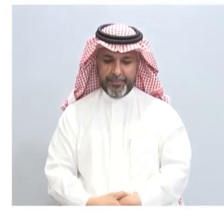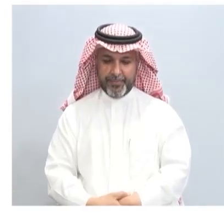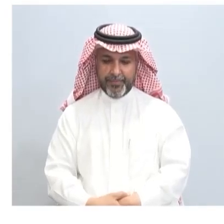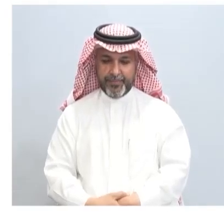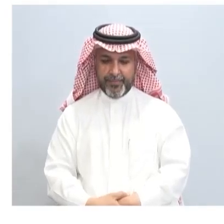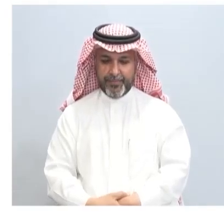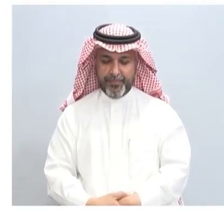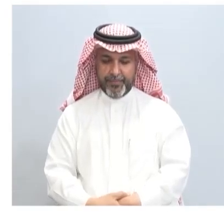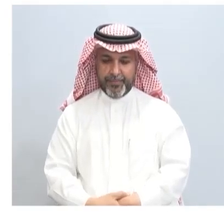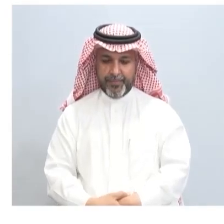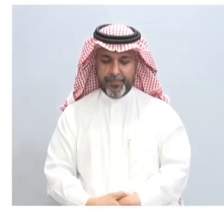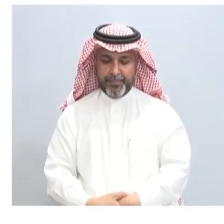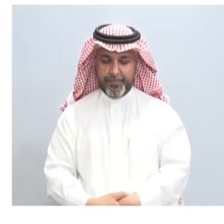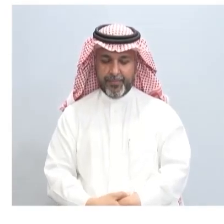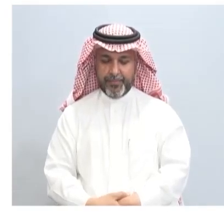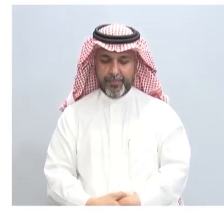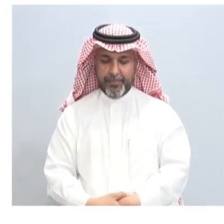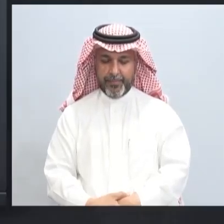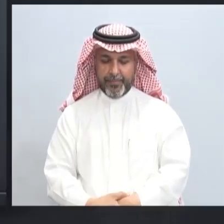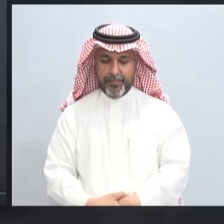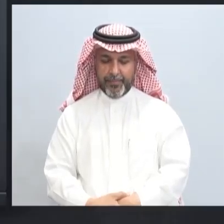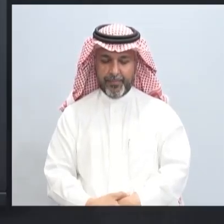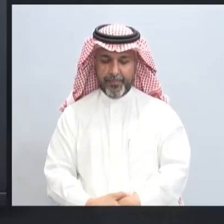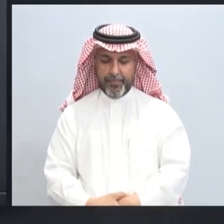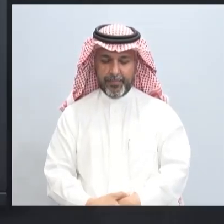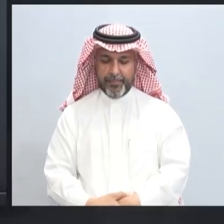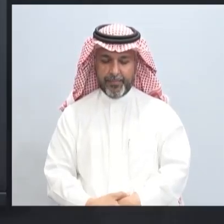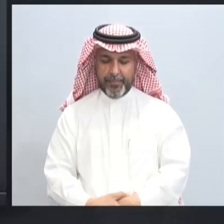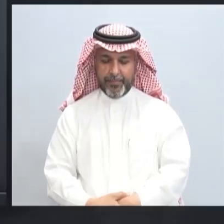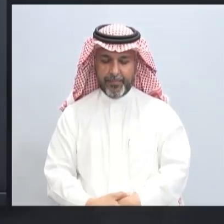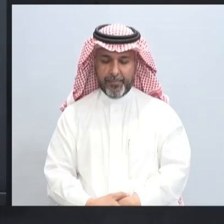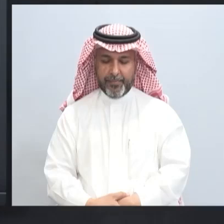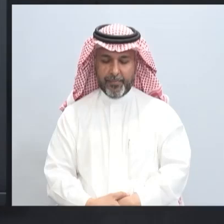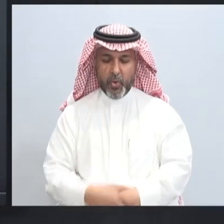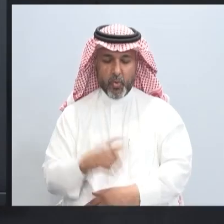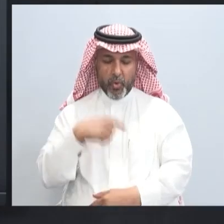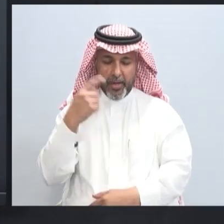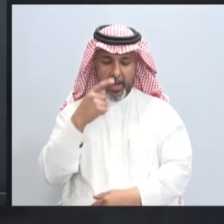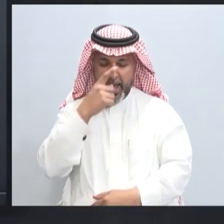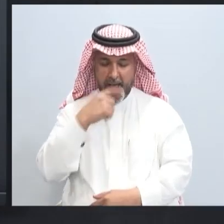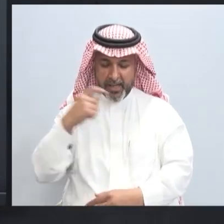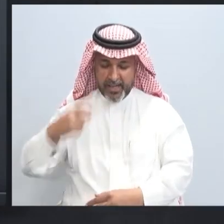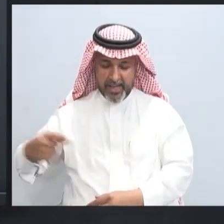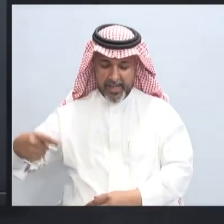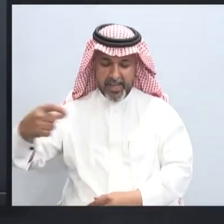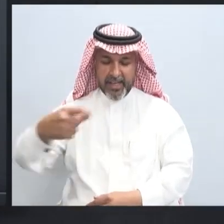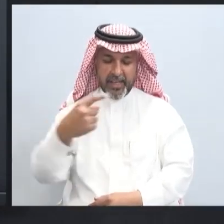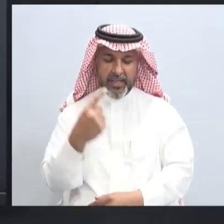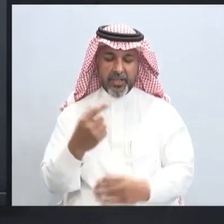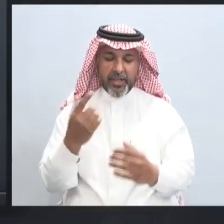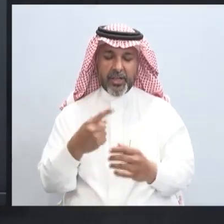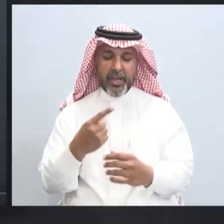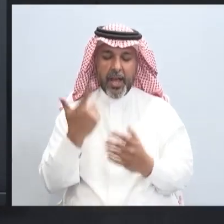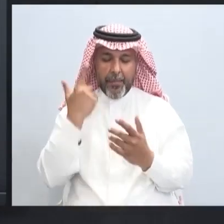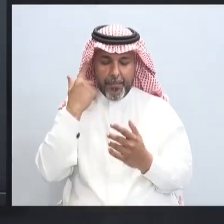الناتج وهذا بديهي اخواني الكرام واخواتي اذا انا عندي 11 لاعب ما احتمل ان يقف الحكم خلف احدهم